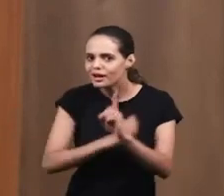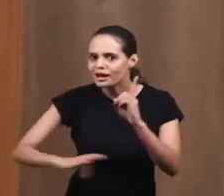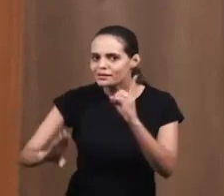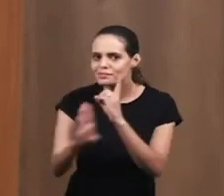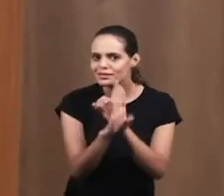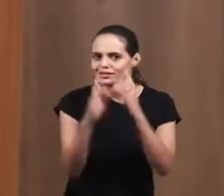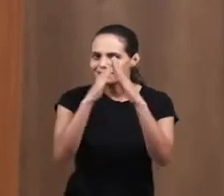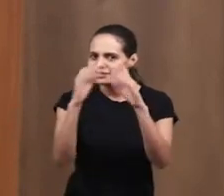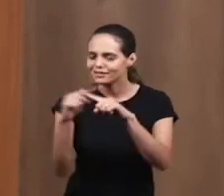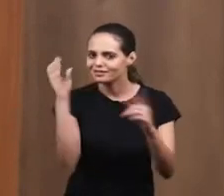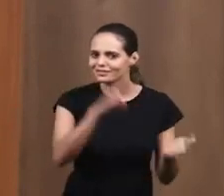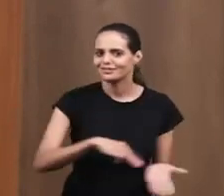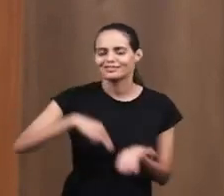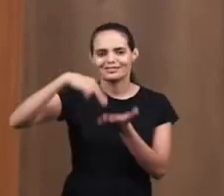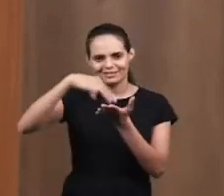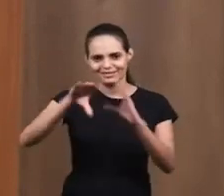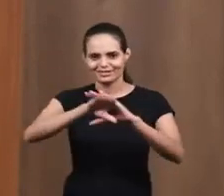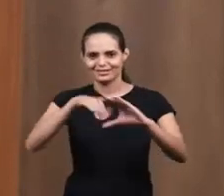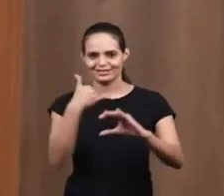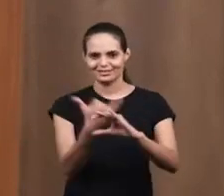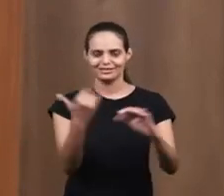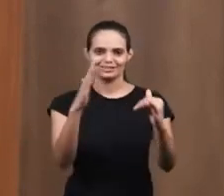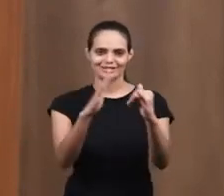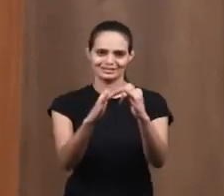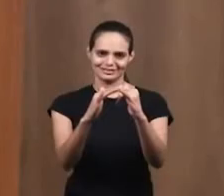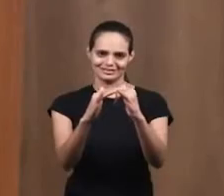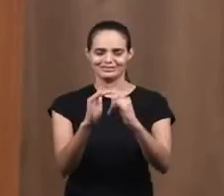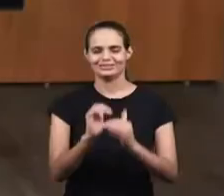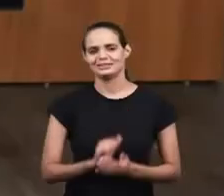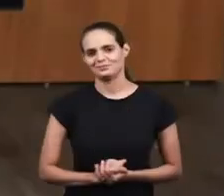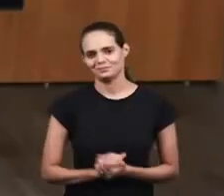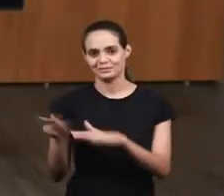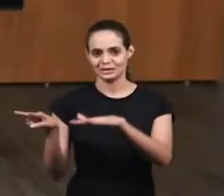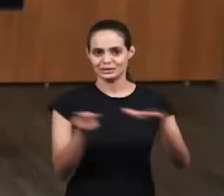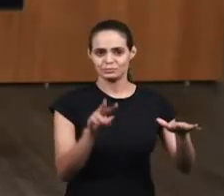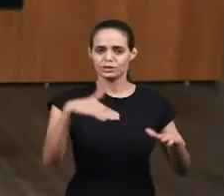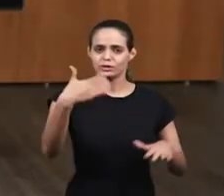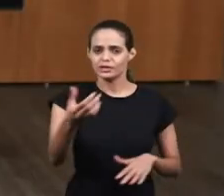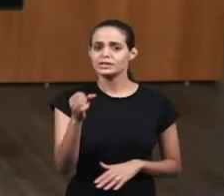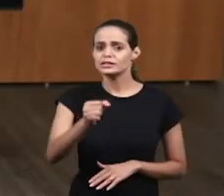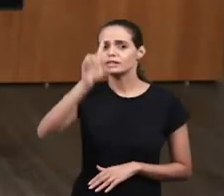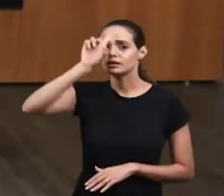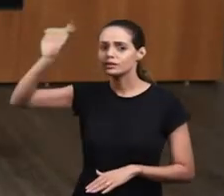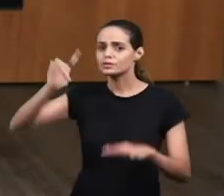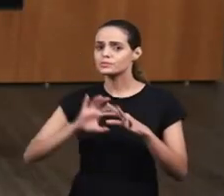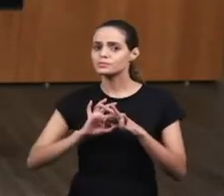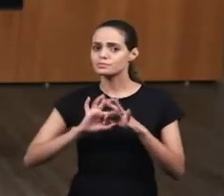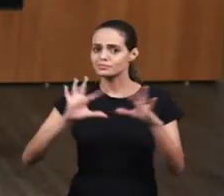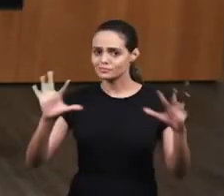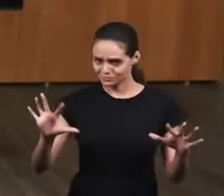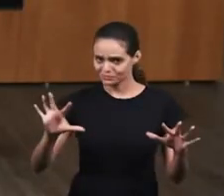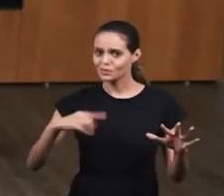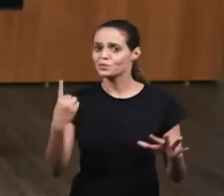Maranatha, die auch auf unserem YouTube-Kanal zu finden ist. Und in der kommenden Woche werden